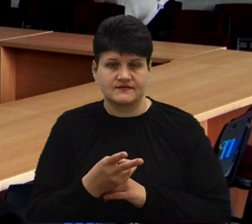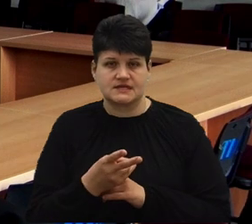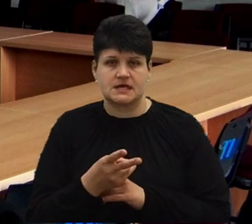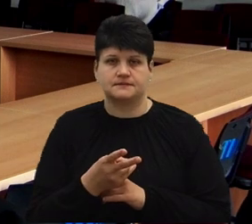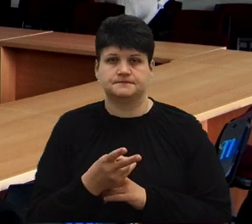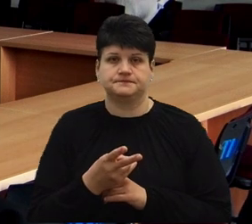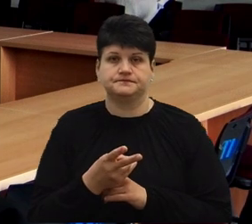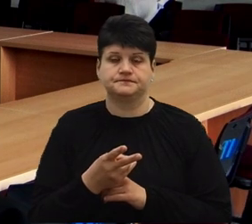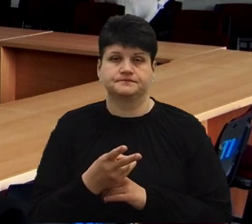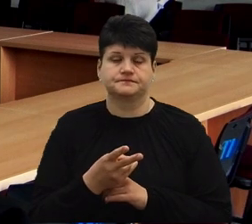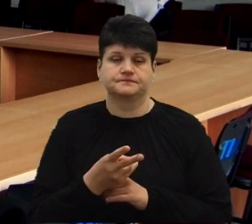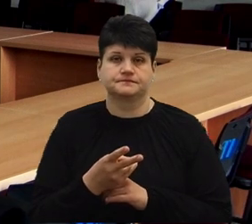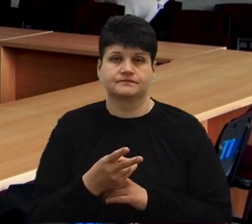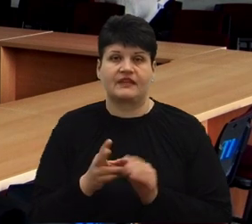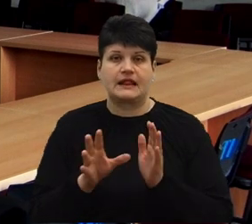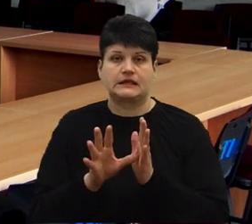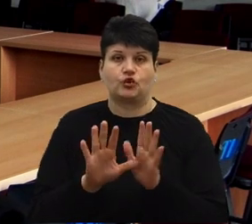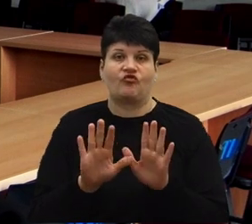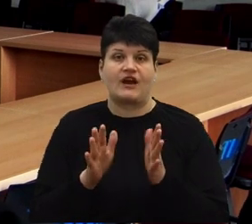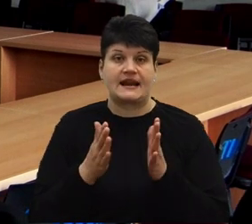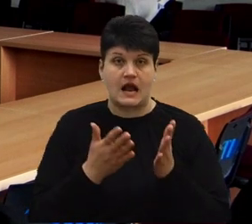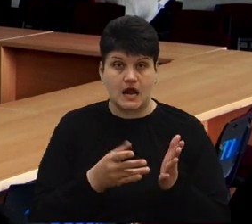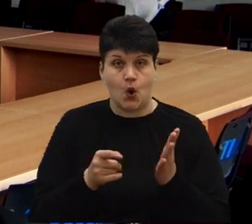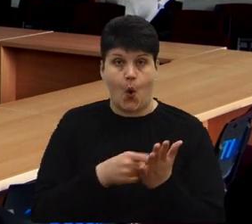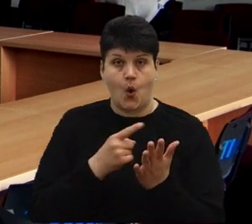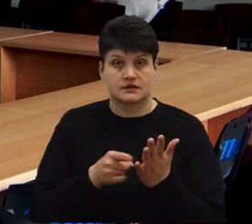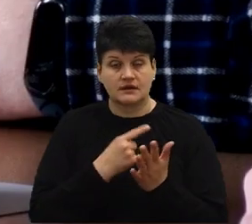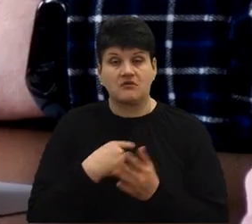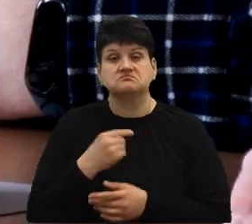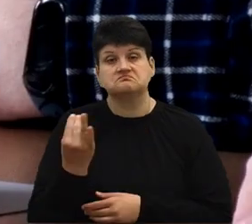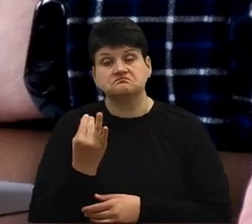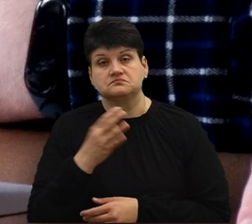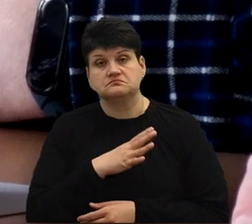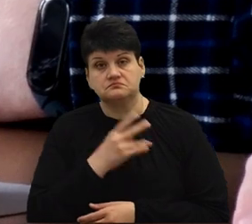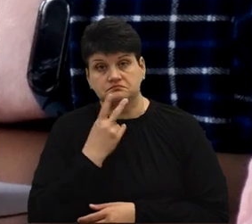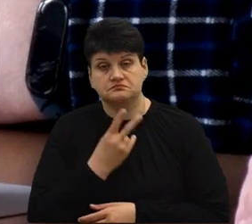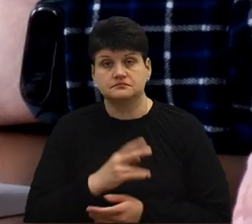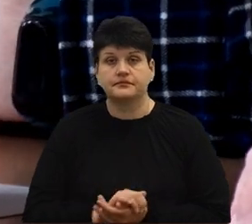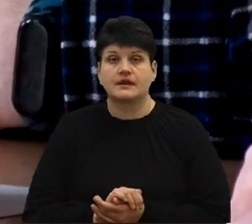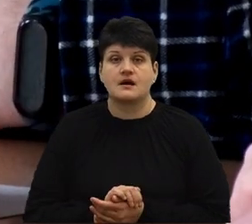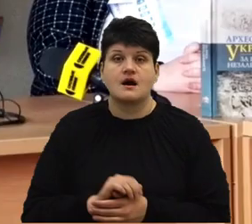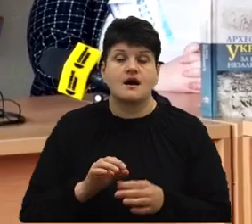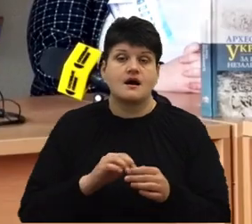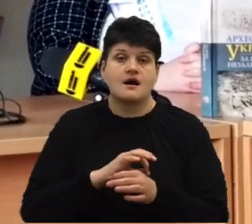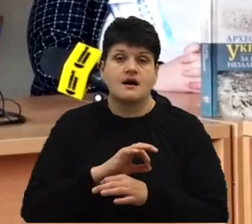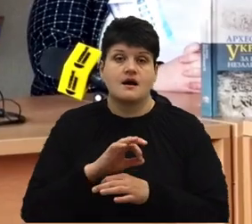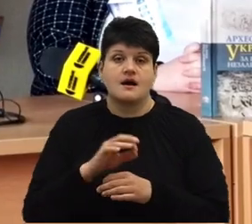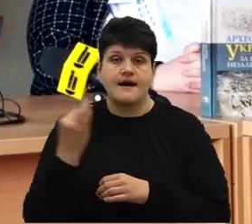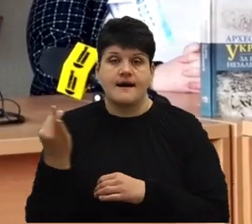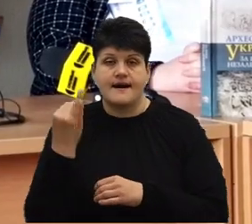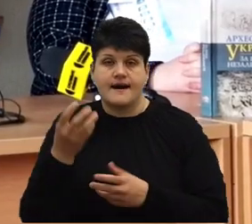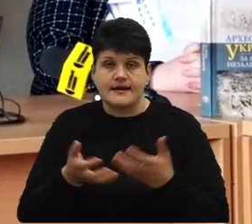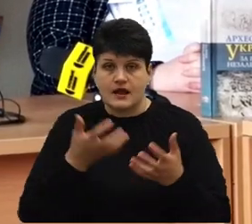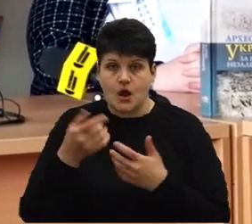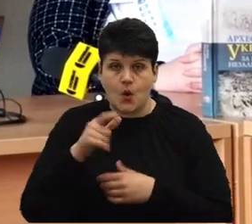в електронному варіанті гортав те що мене цікавило археологи кажуть Ми так книжки доступною мовою